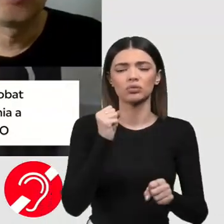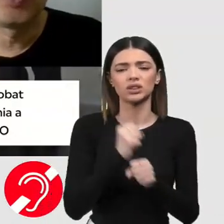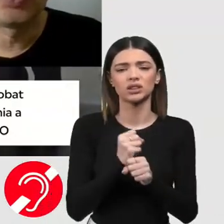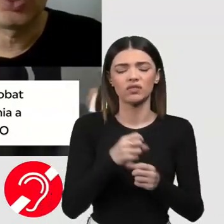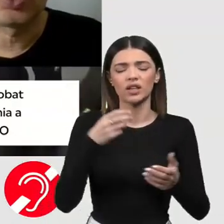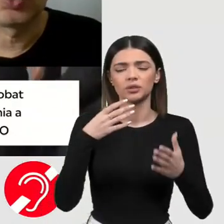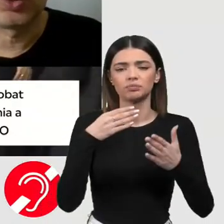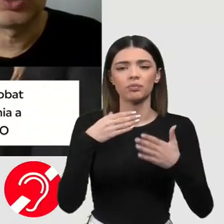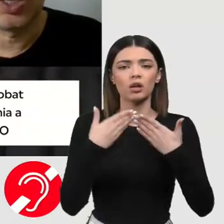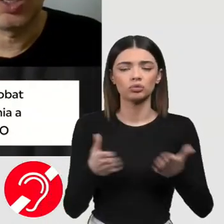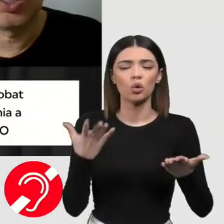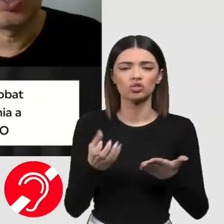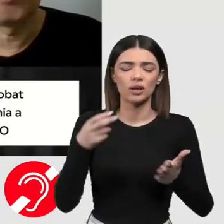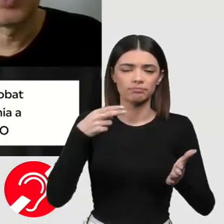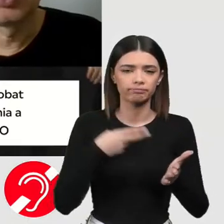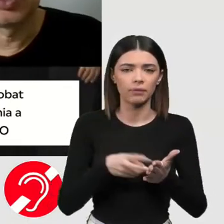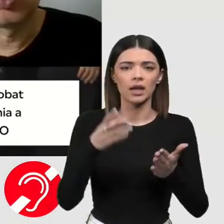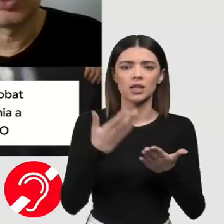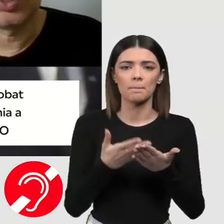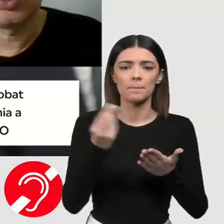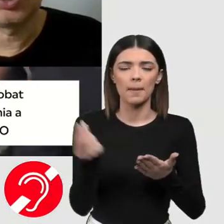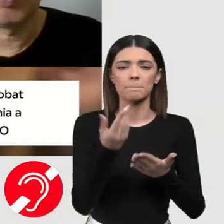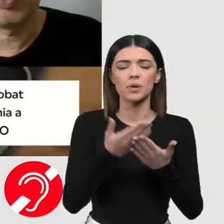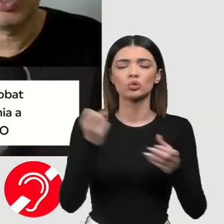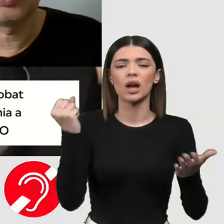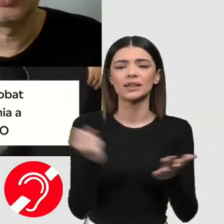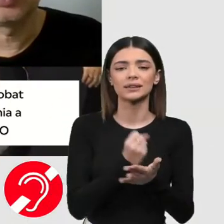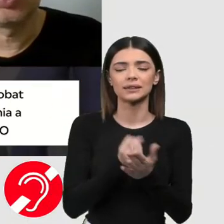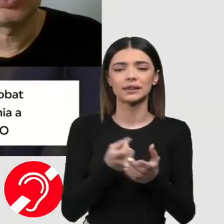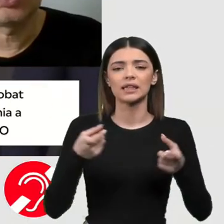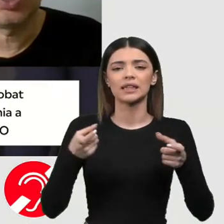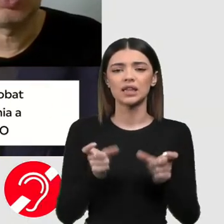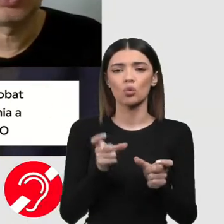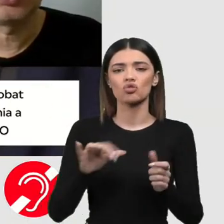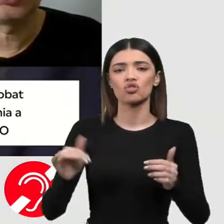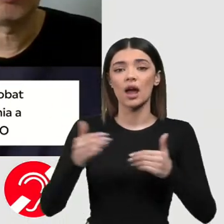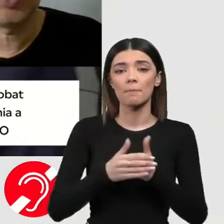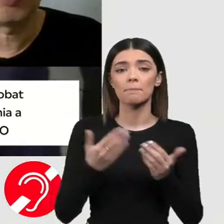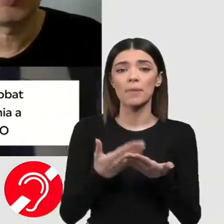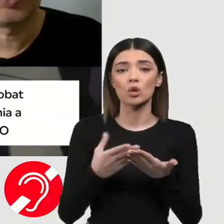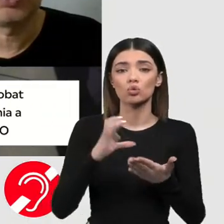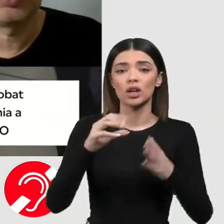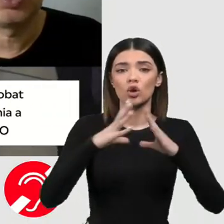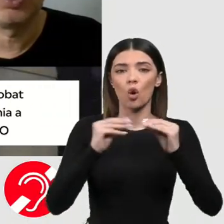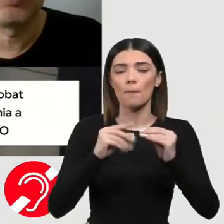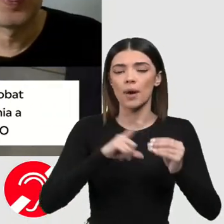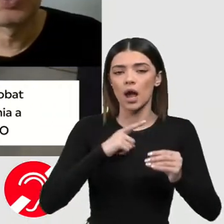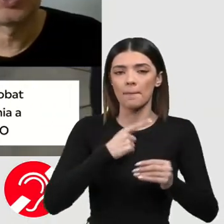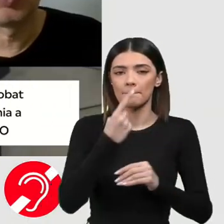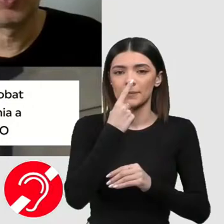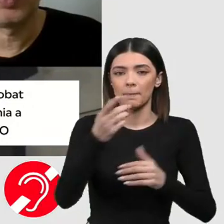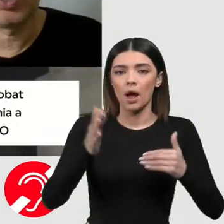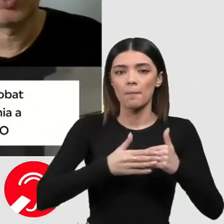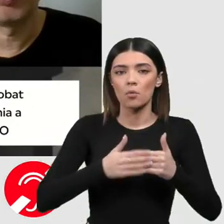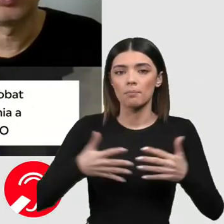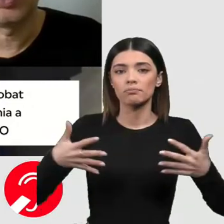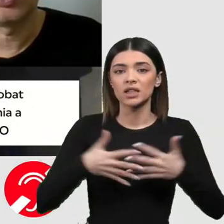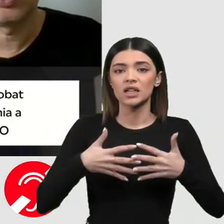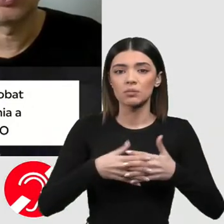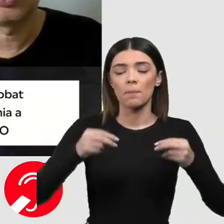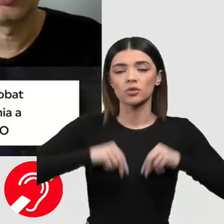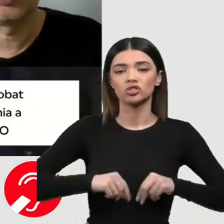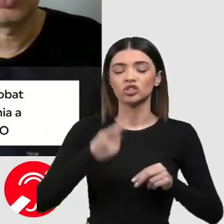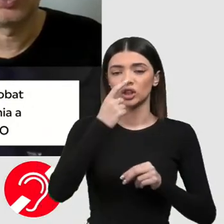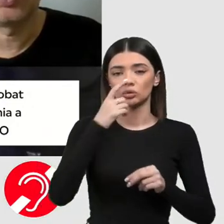pași pentru a-și consolida securitatea și apărarea, ținând cont că țara noastră este cea mai apropiată de războiul pe care Putin